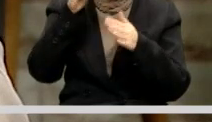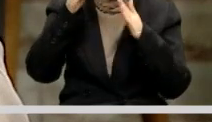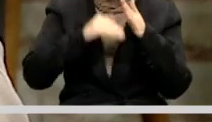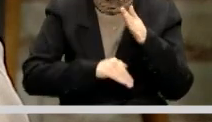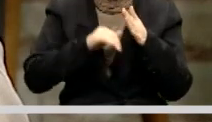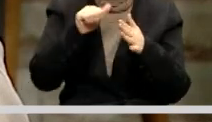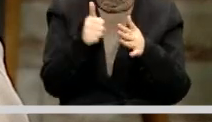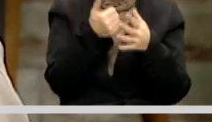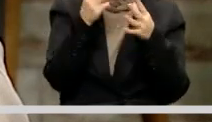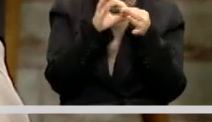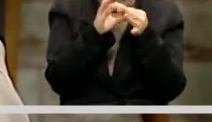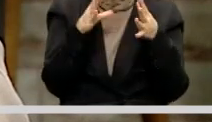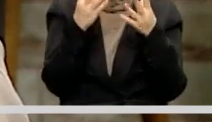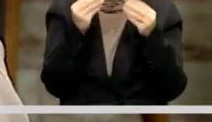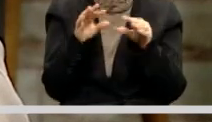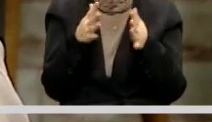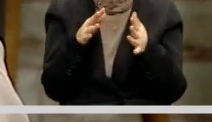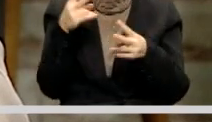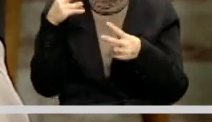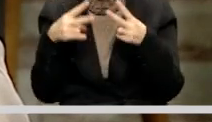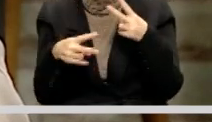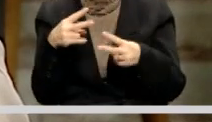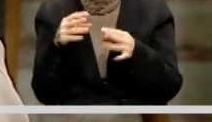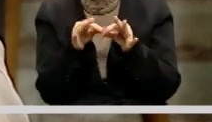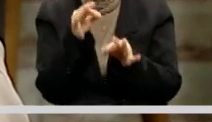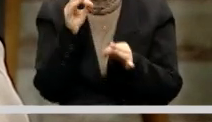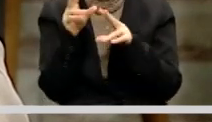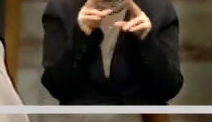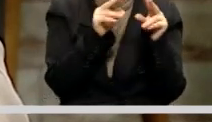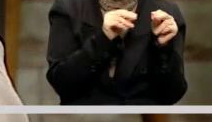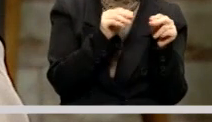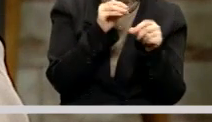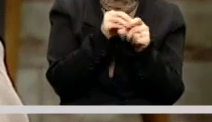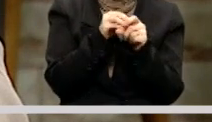bir çözüm olabilir. Mesela bazı kişiler